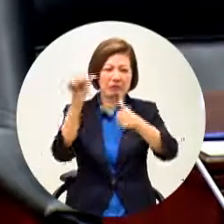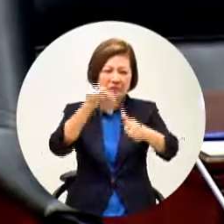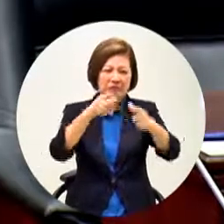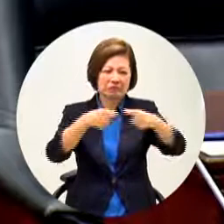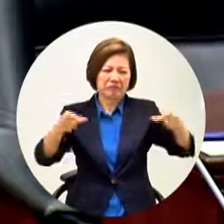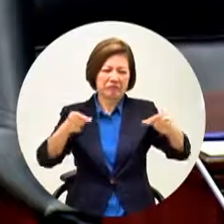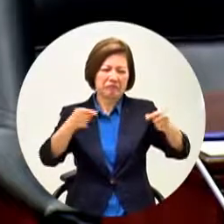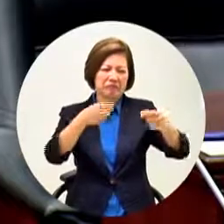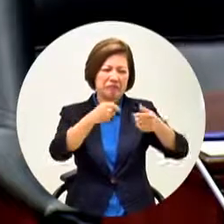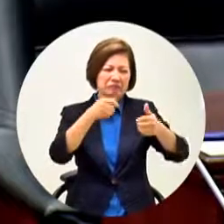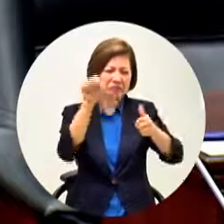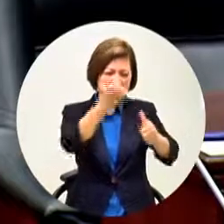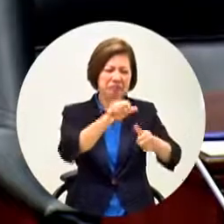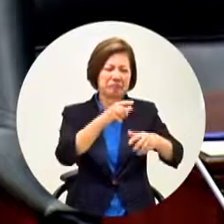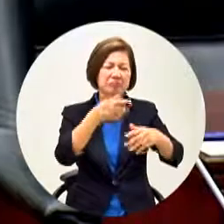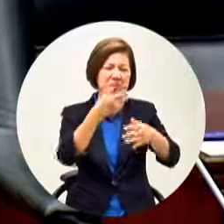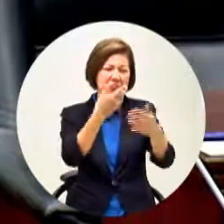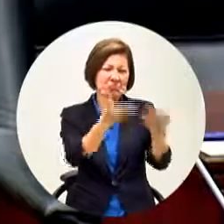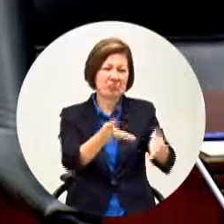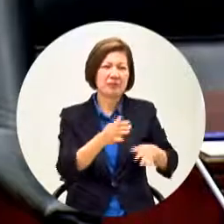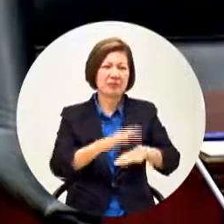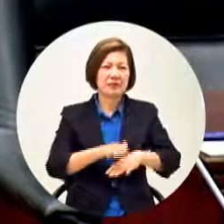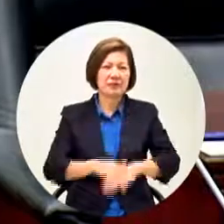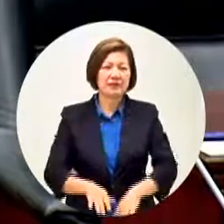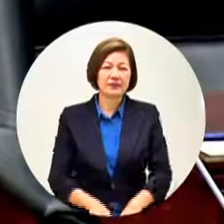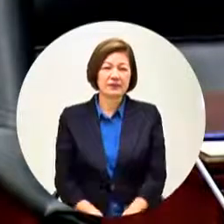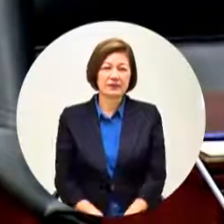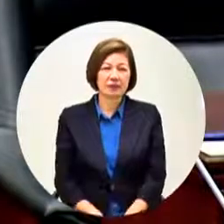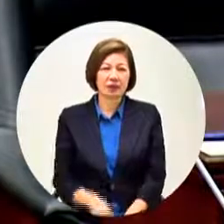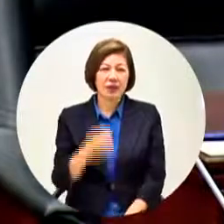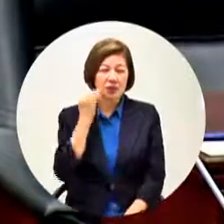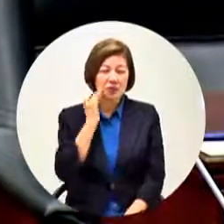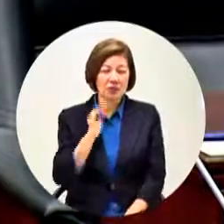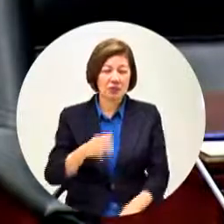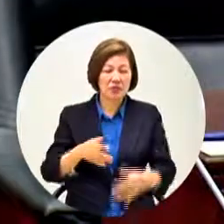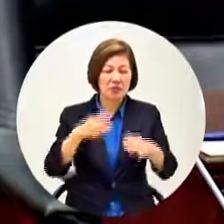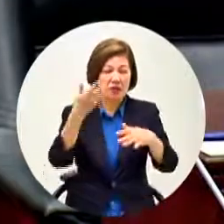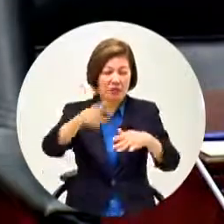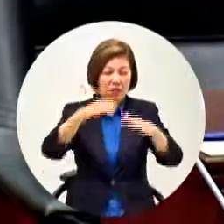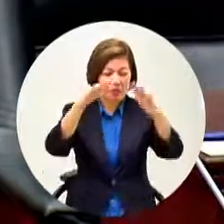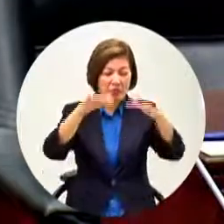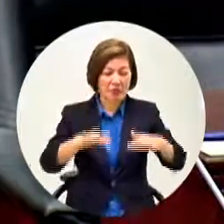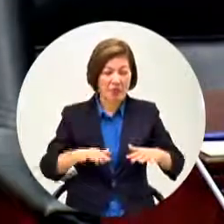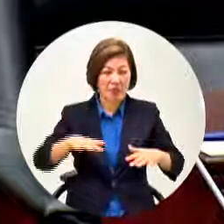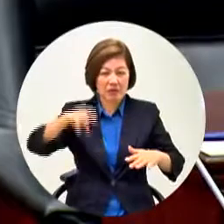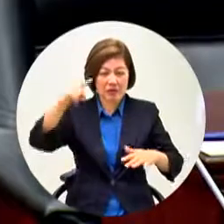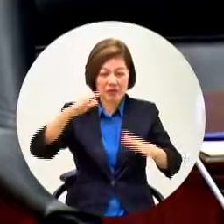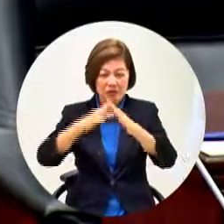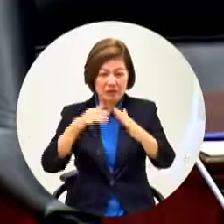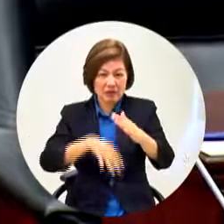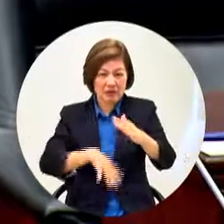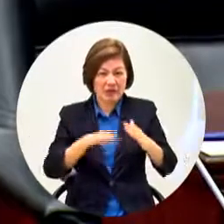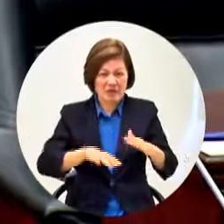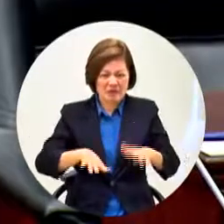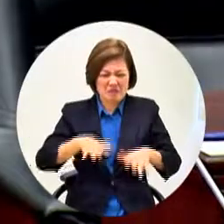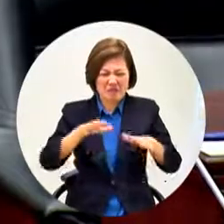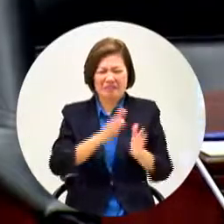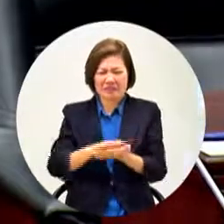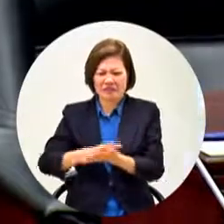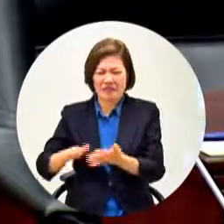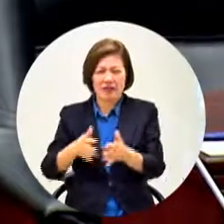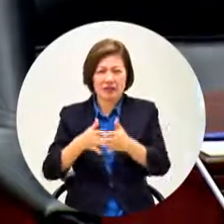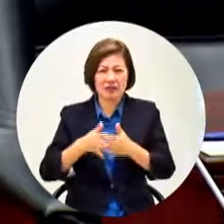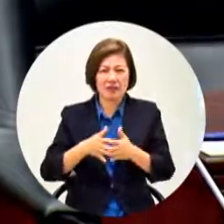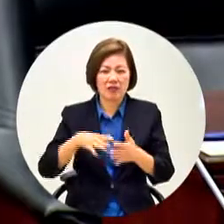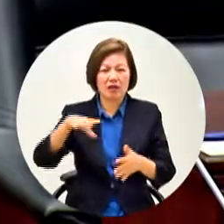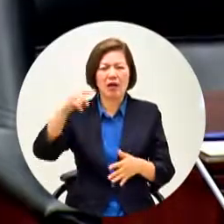就很多民众都拿伊这个水退了，隔天来清内底第一通电话卡就没啊，讲阮车无